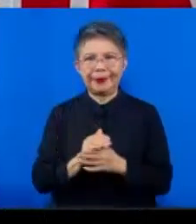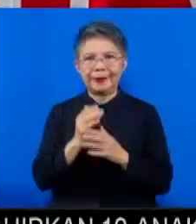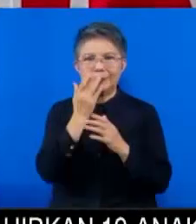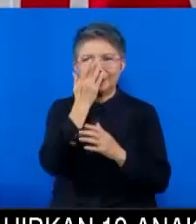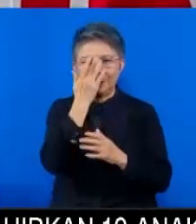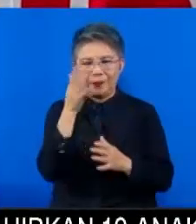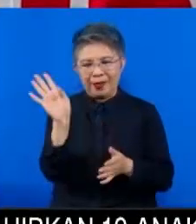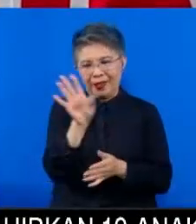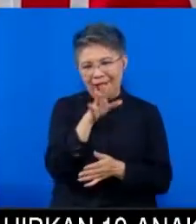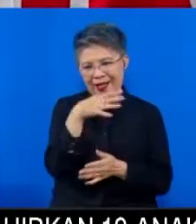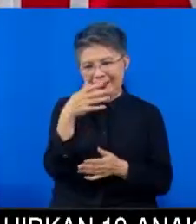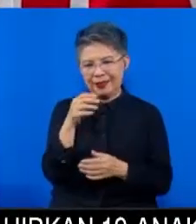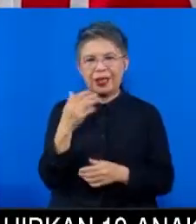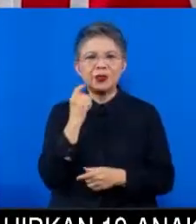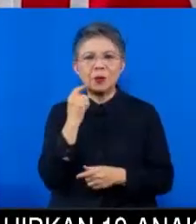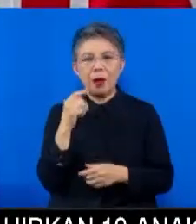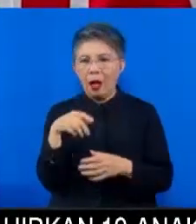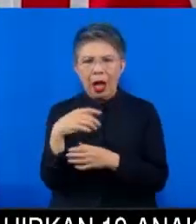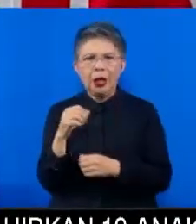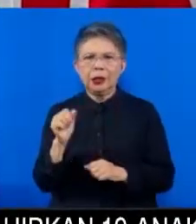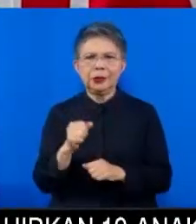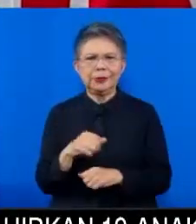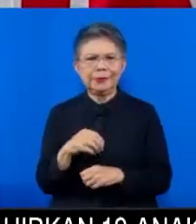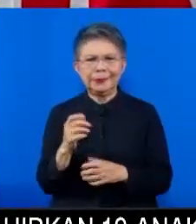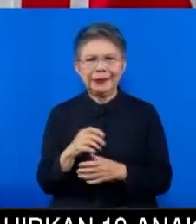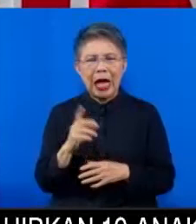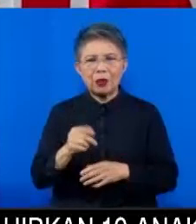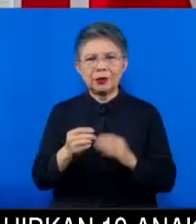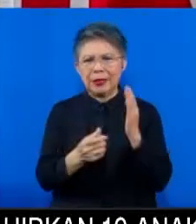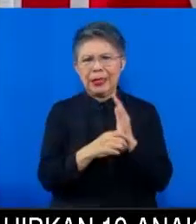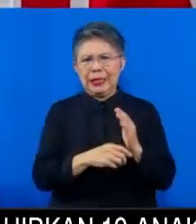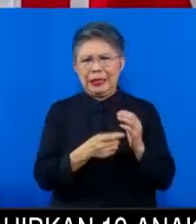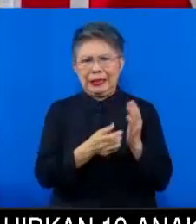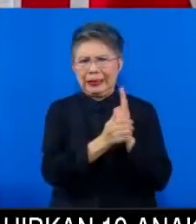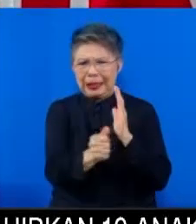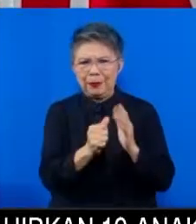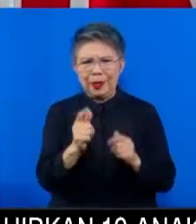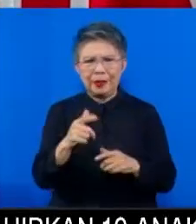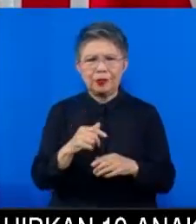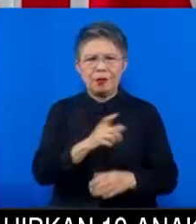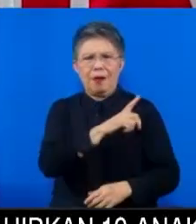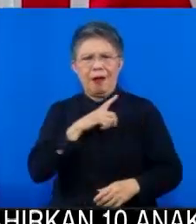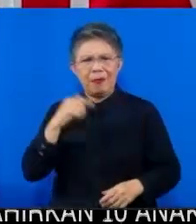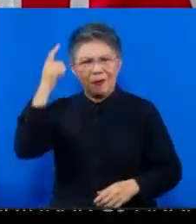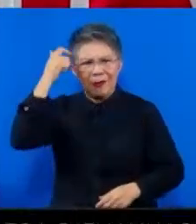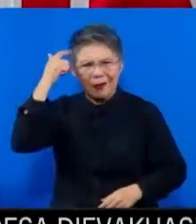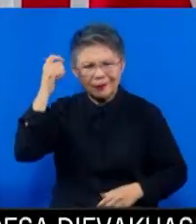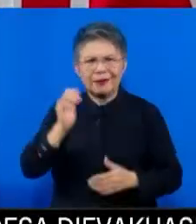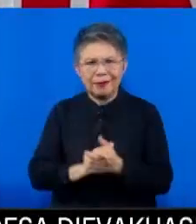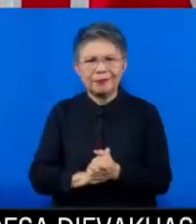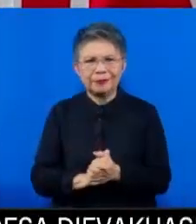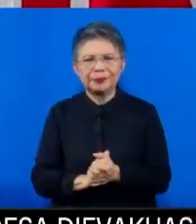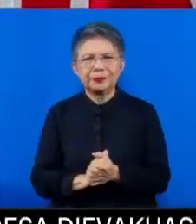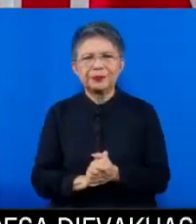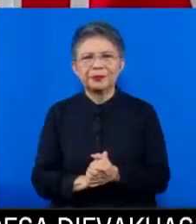goresnya santai banget. Tapi pas saya cobain ternyata rumit, butuh keterampilan dan juga waktu lama untuk latihan supaya nanti hasilnya maksimal dan